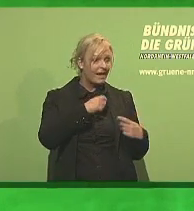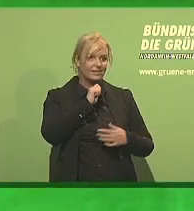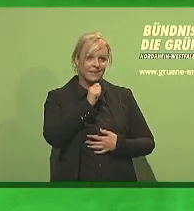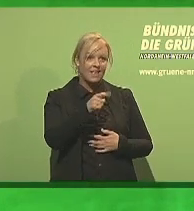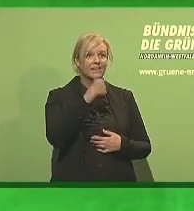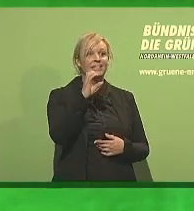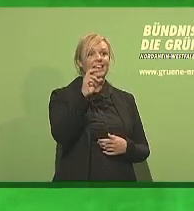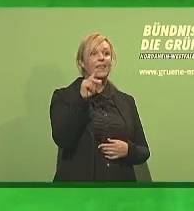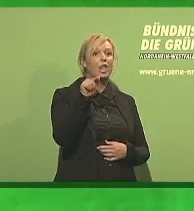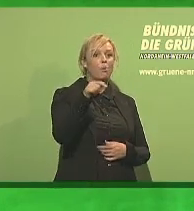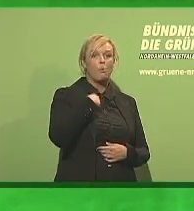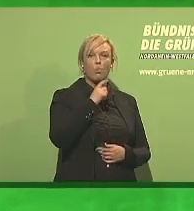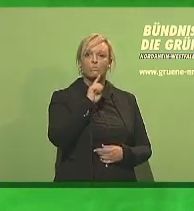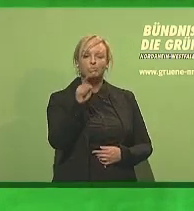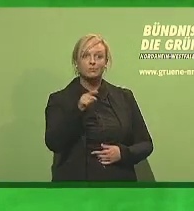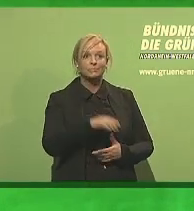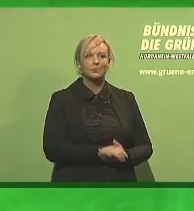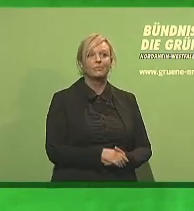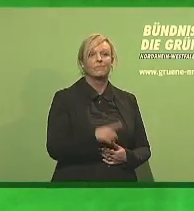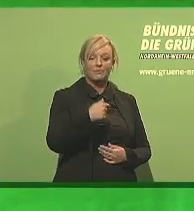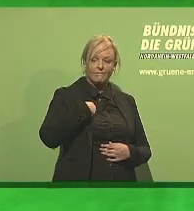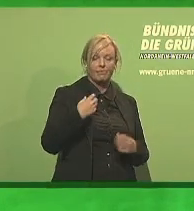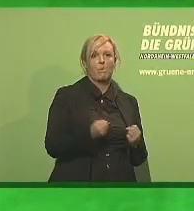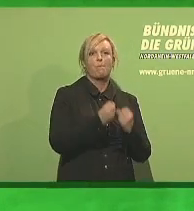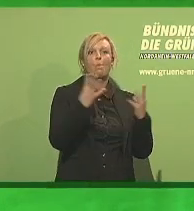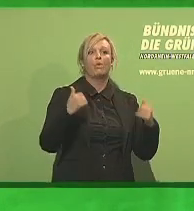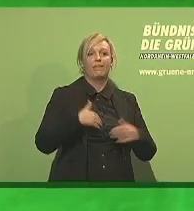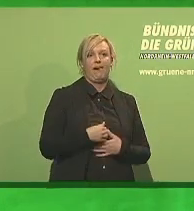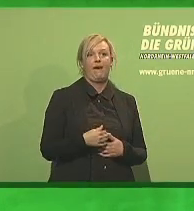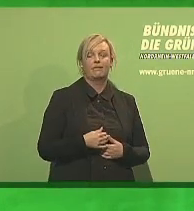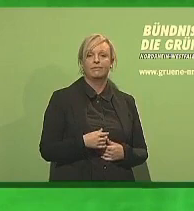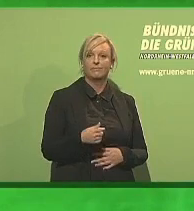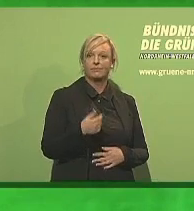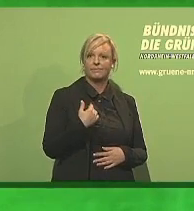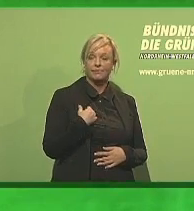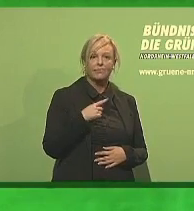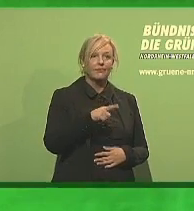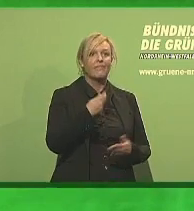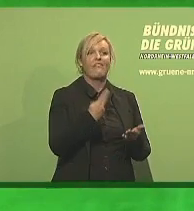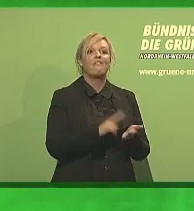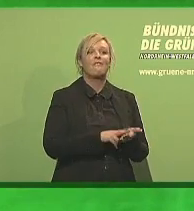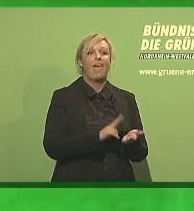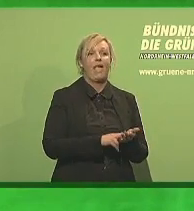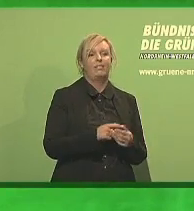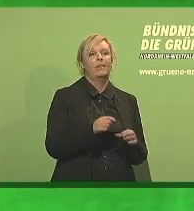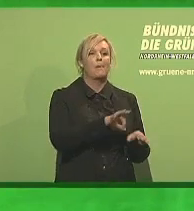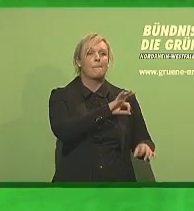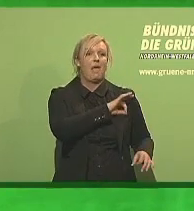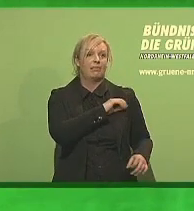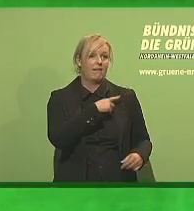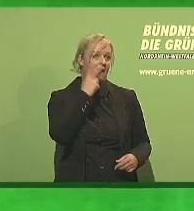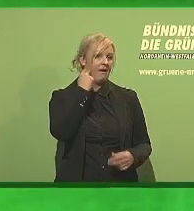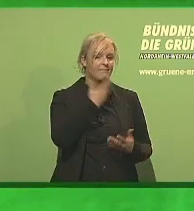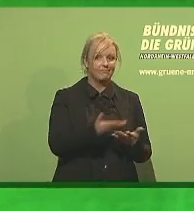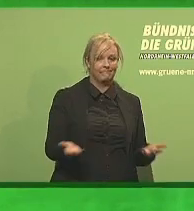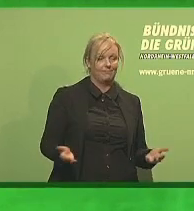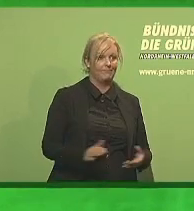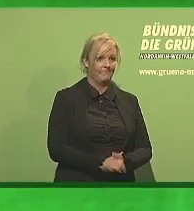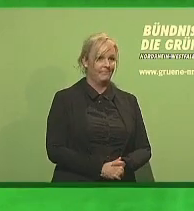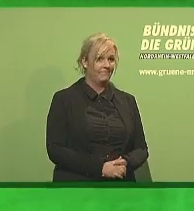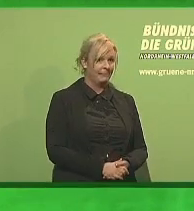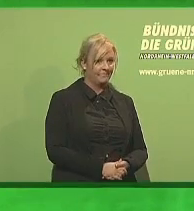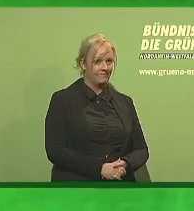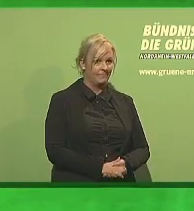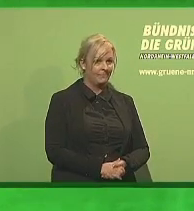die CDU, da sind wir vorn, da sind wir modern, da sind wir das, was man eine Wertepartei nennt, liebe Freundinnen und Freunde.